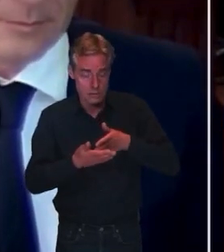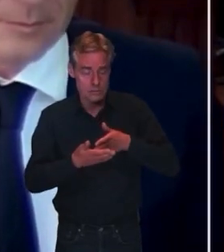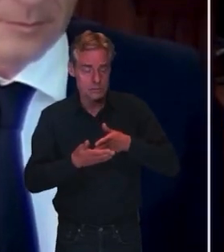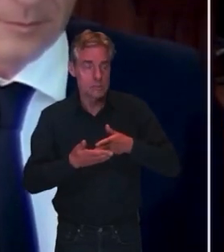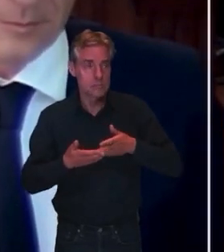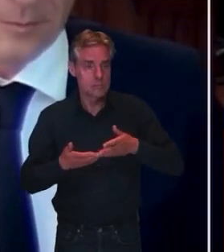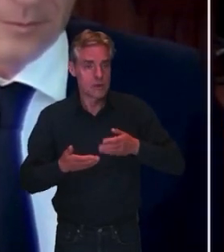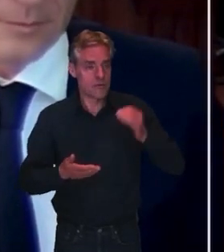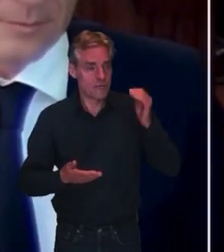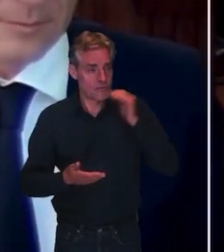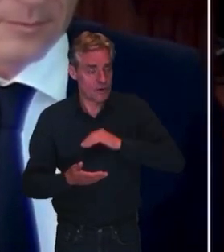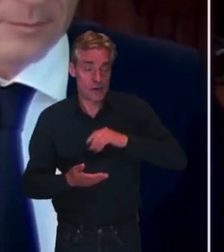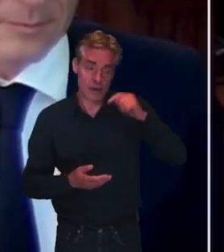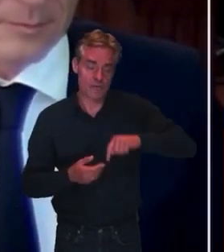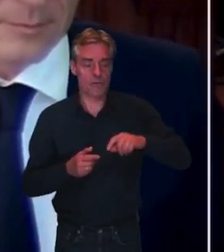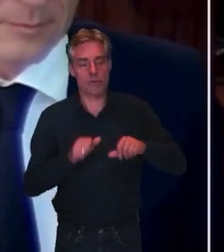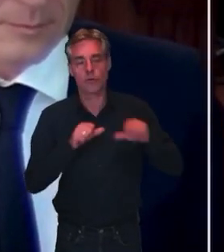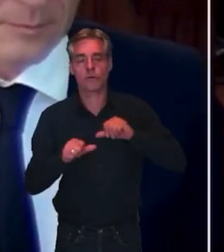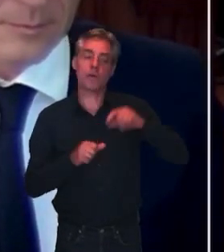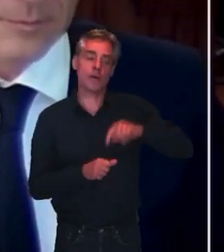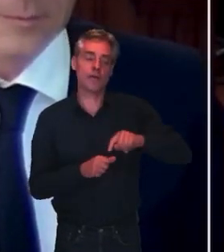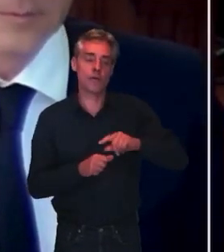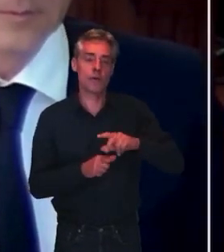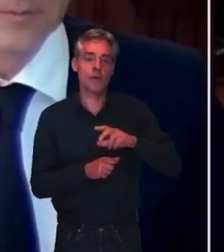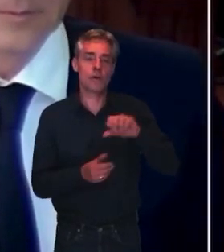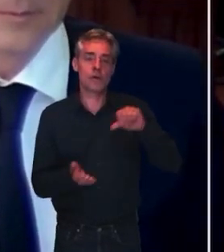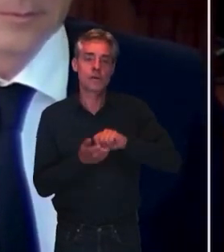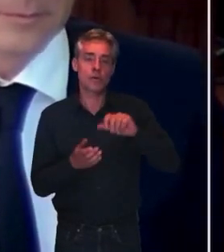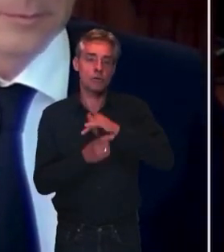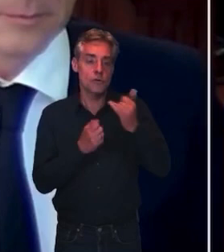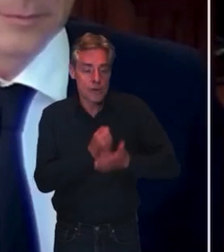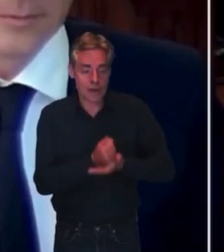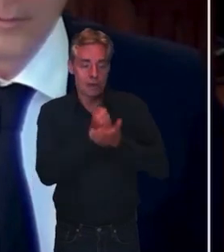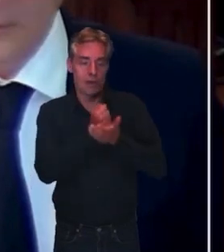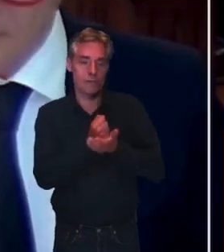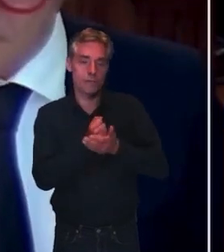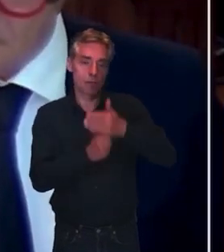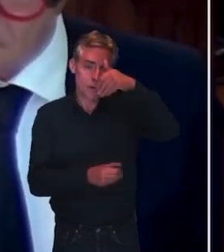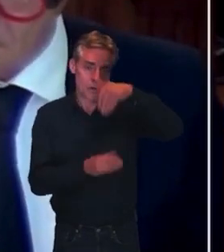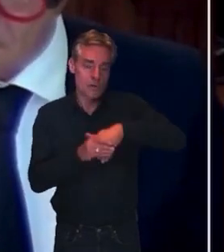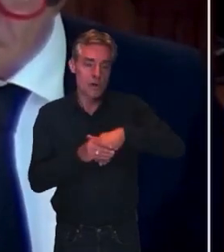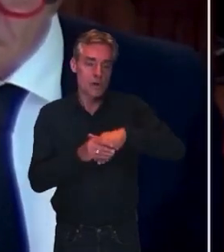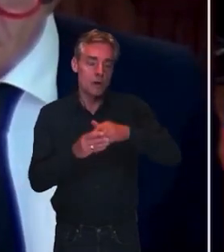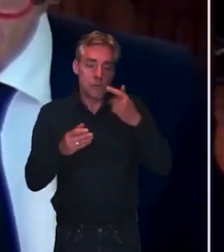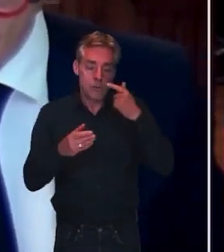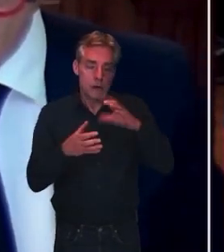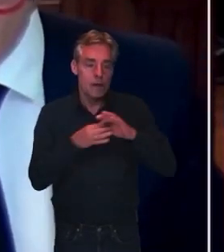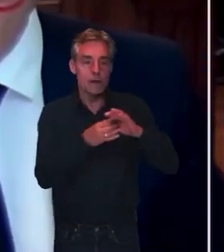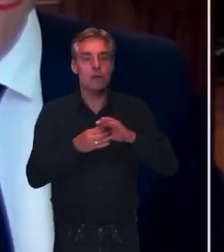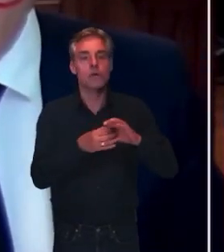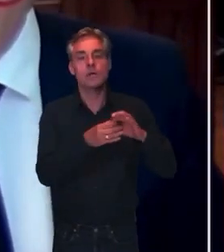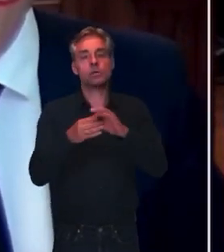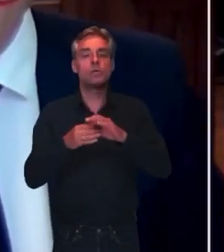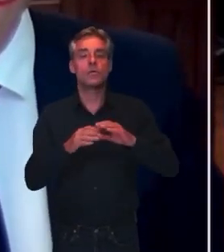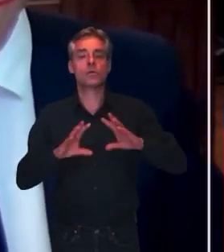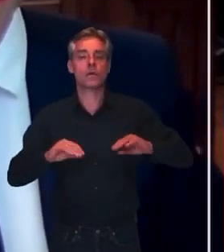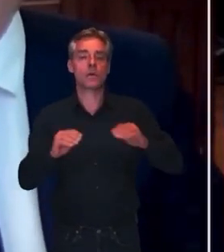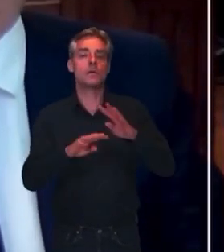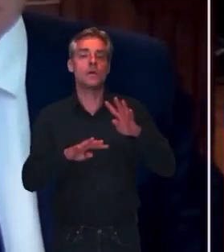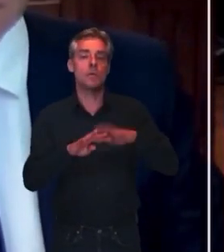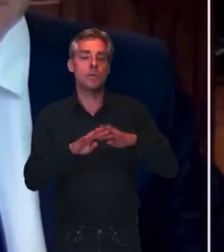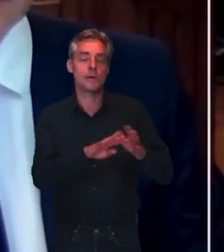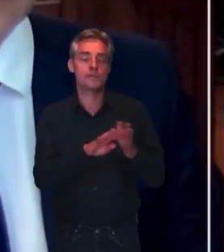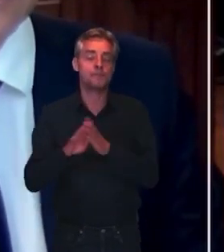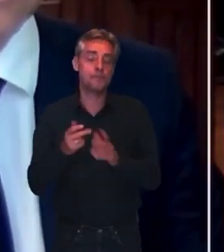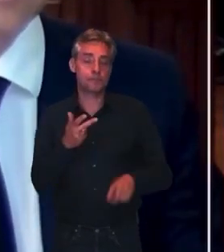rapidement vous ne soutenez pas ces centres sociaux au cœur de la cohésion des quartiers populaires. Et je voudrais finir